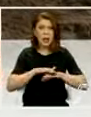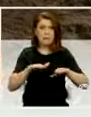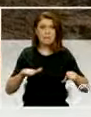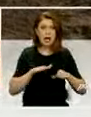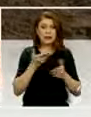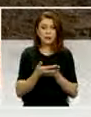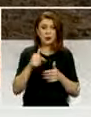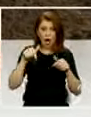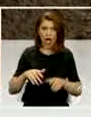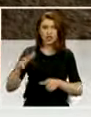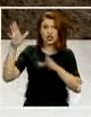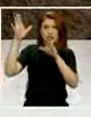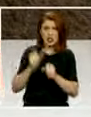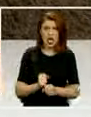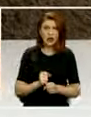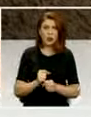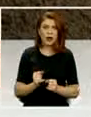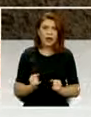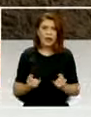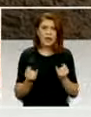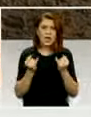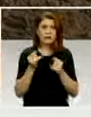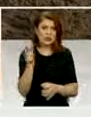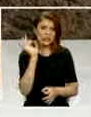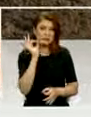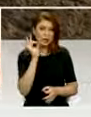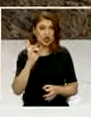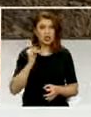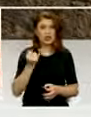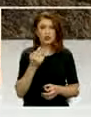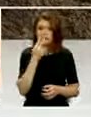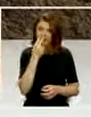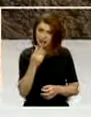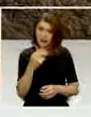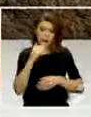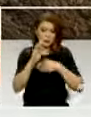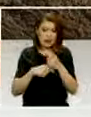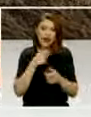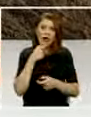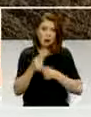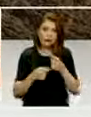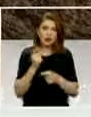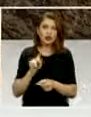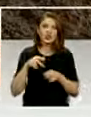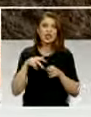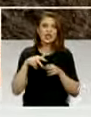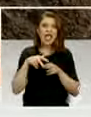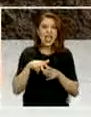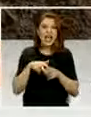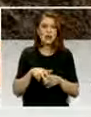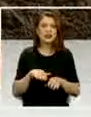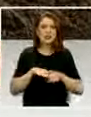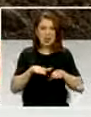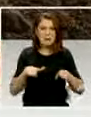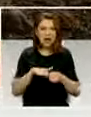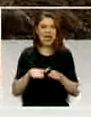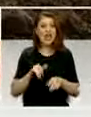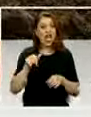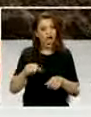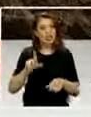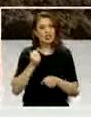aici se vor aduce anumite ierburi speciale și, bineînțeles, vom vedea de anul viitor și căluți de mare sau crabi, iar aici se vor